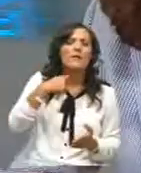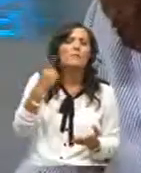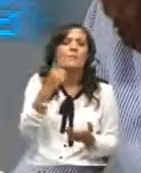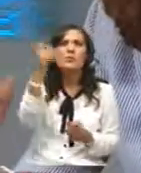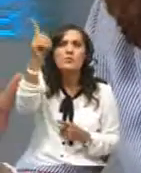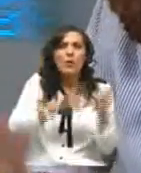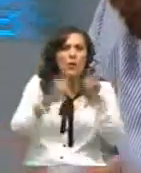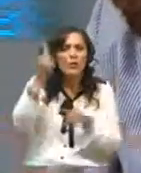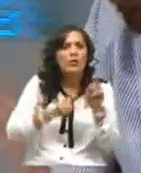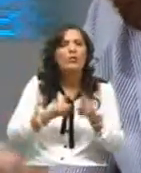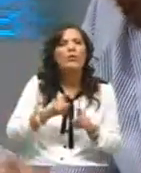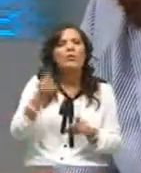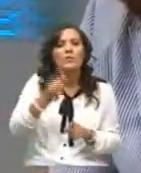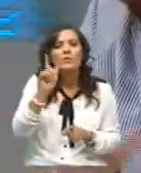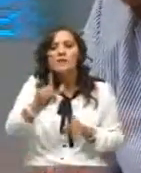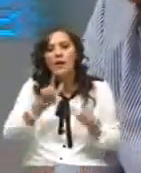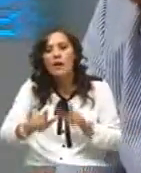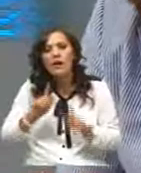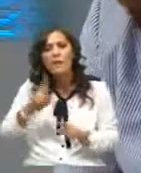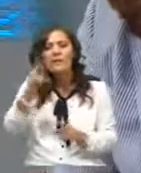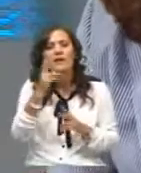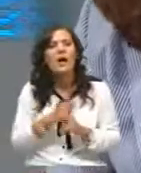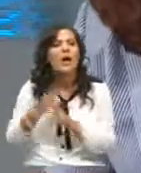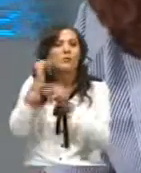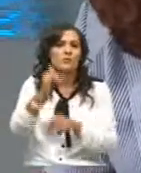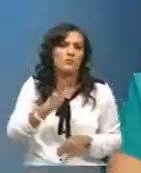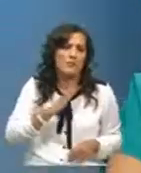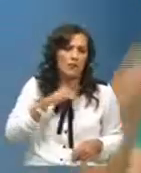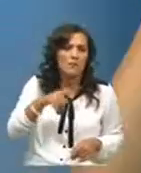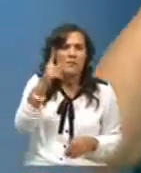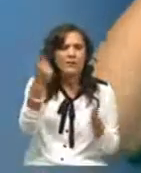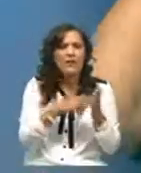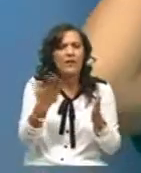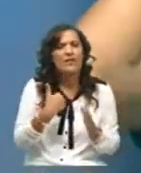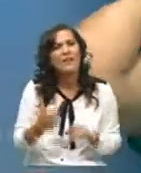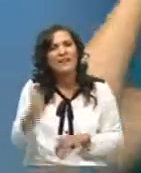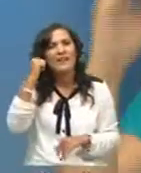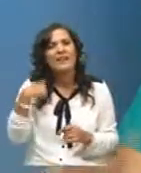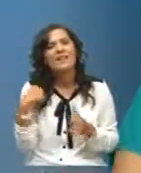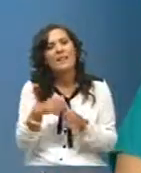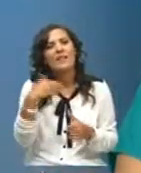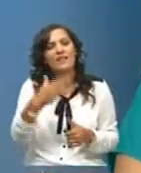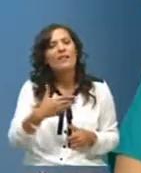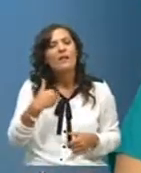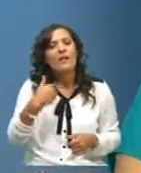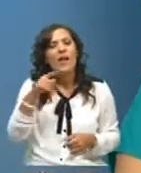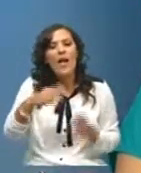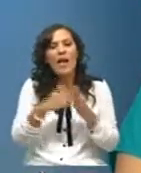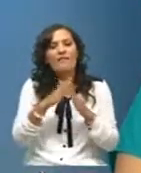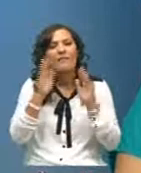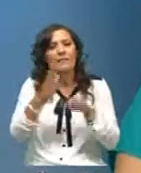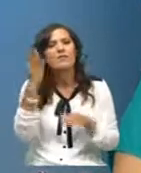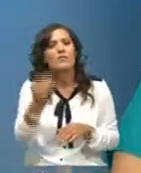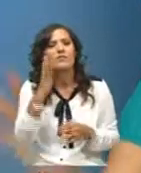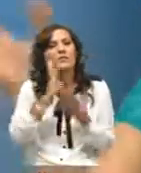tepeleme bir soru ve yapılması gereken bir kağıt var bir nokta daha var biraz daha geriye tekrar dönersek bu hani evde